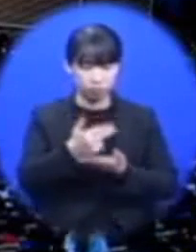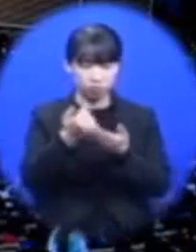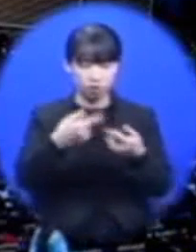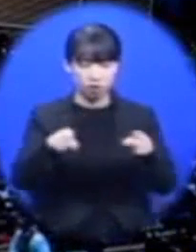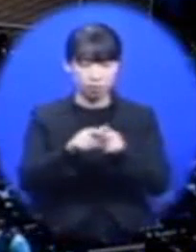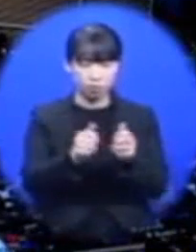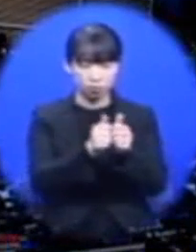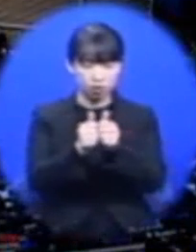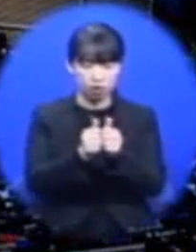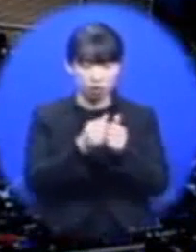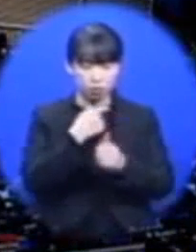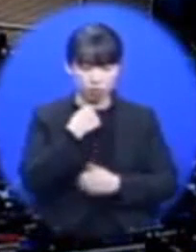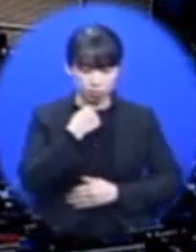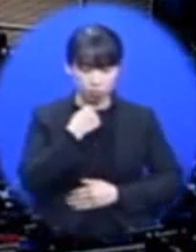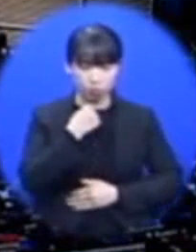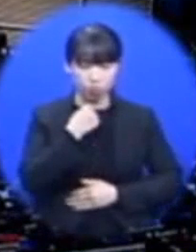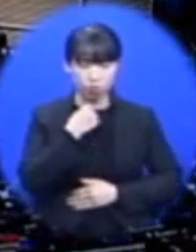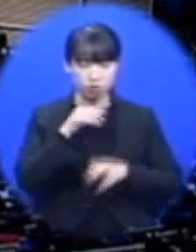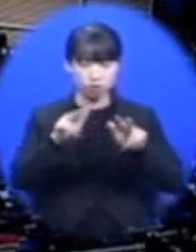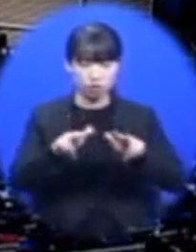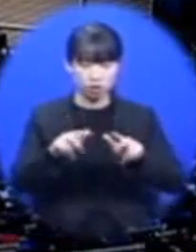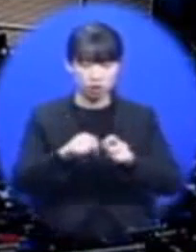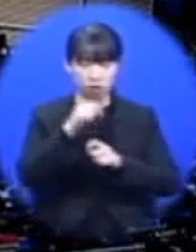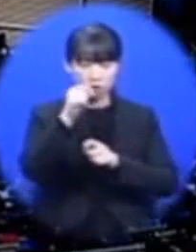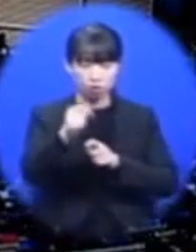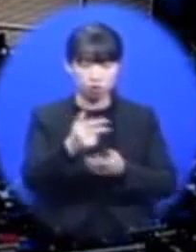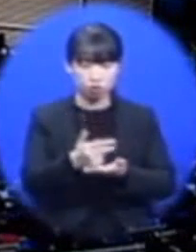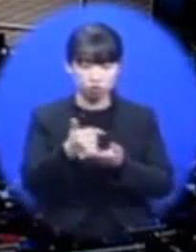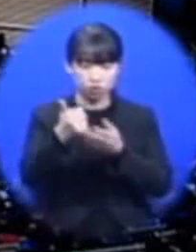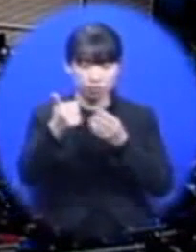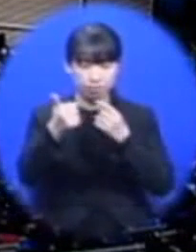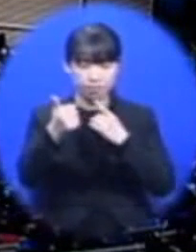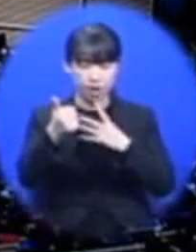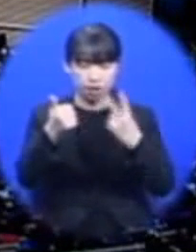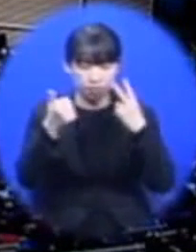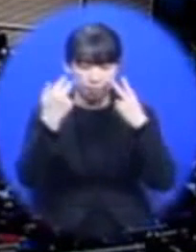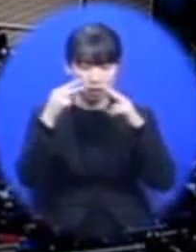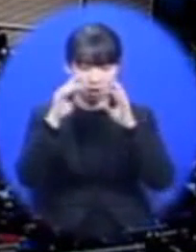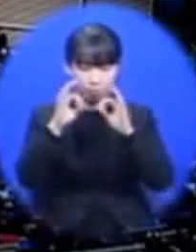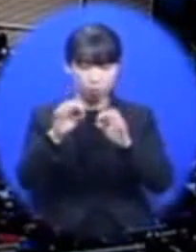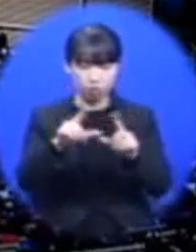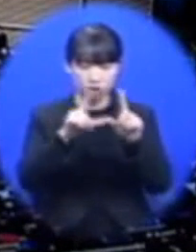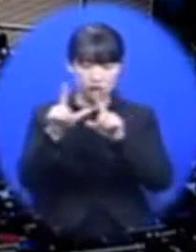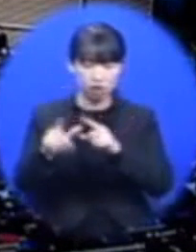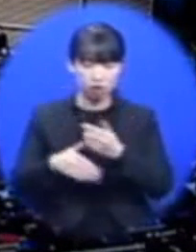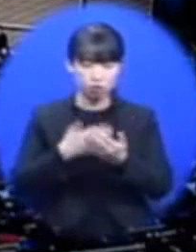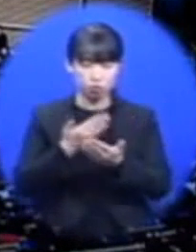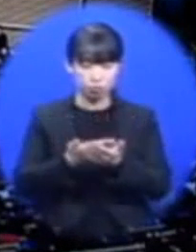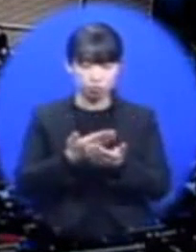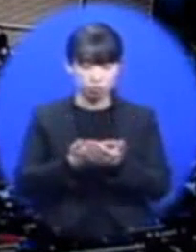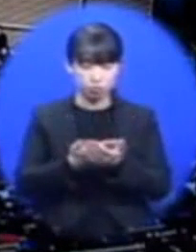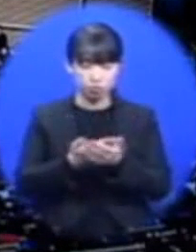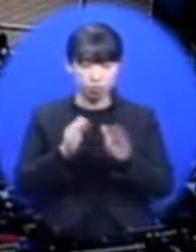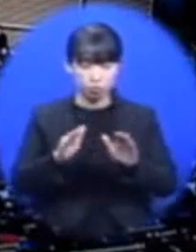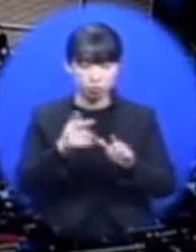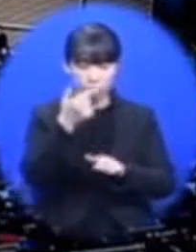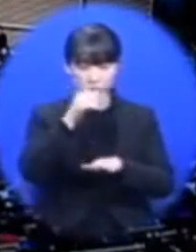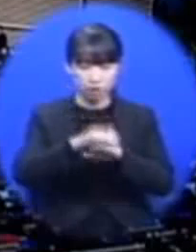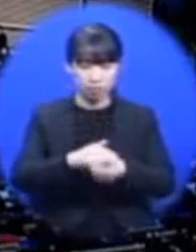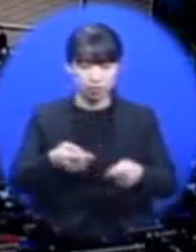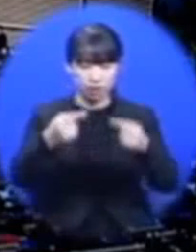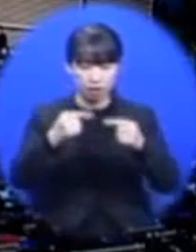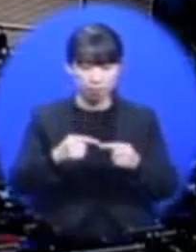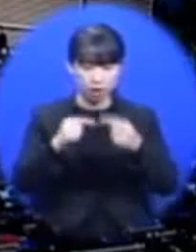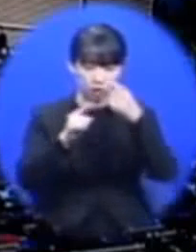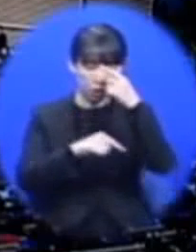하시고 이제는 영원히 주님만 바라보고 살게 주옵 아멘 오늘도이 예배에 참한 사랑하는